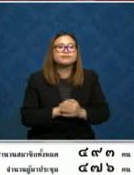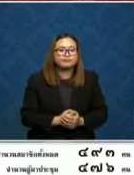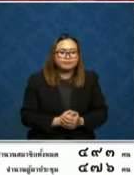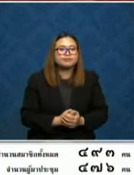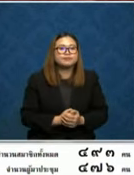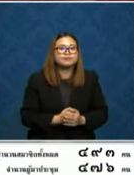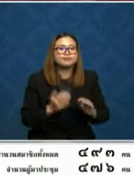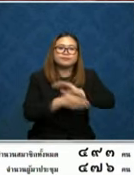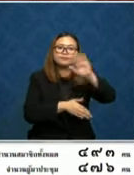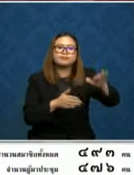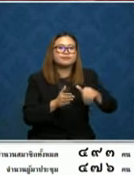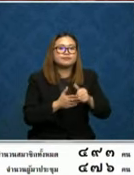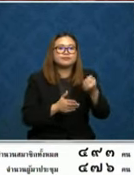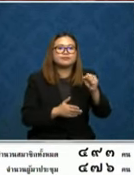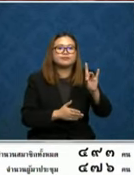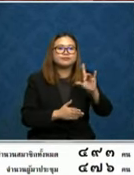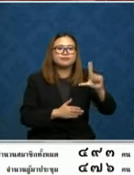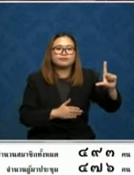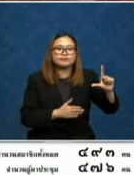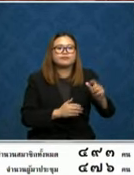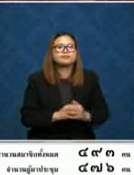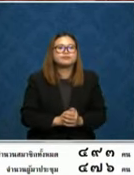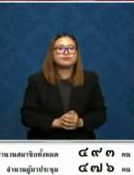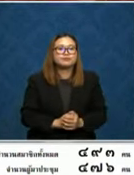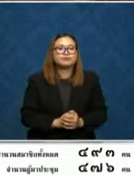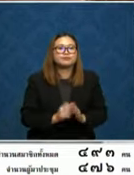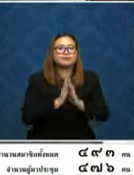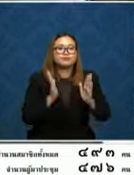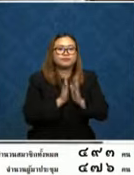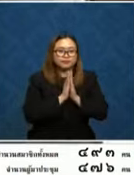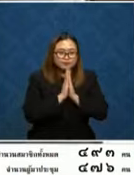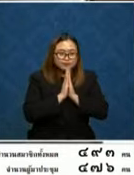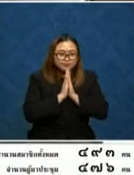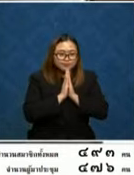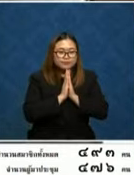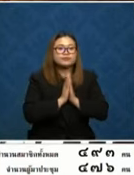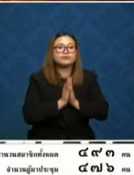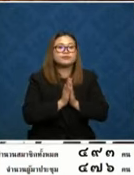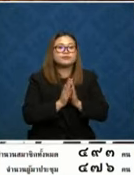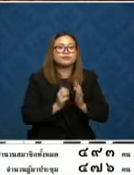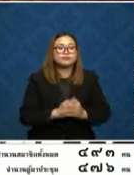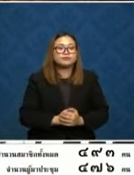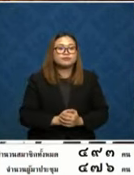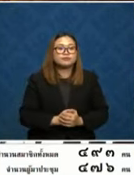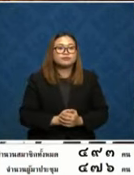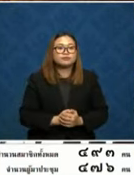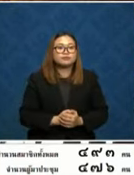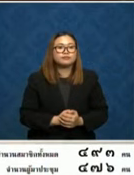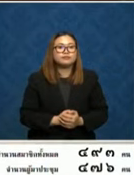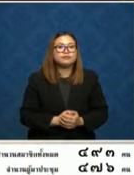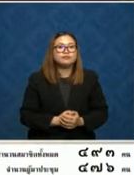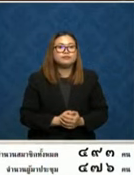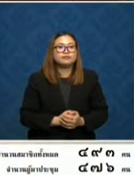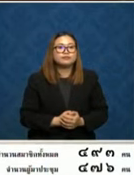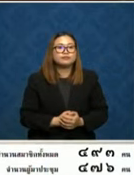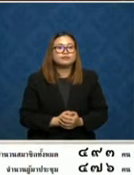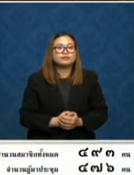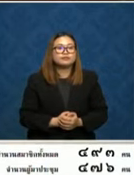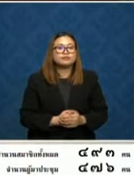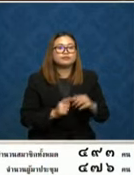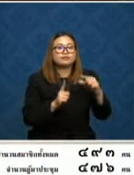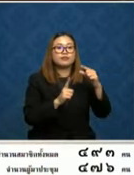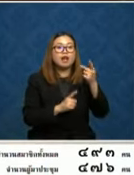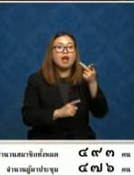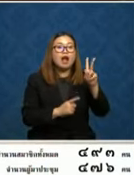พอร์ตอินิชิทีฟ18ล้านขอบคุณมากครับ ครับขอบคุณครับต่อไปท่านคำพองเทพาคำเชิญ